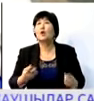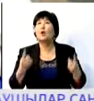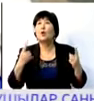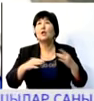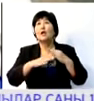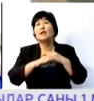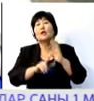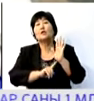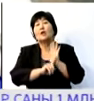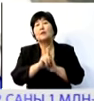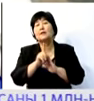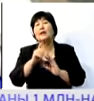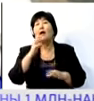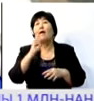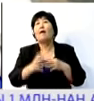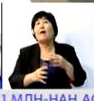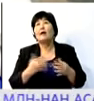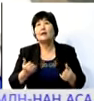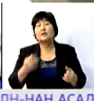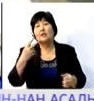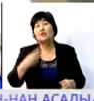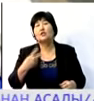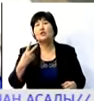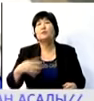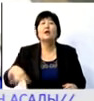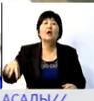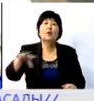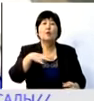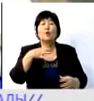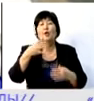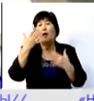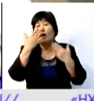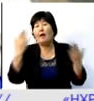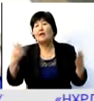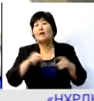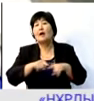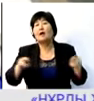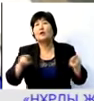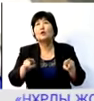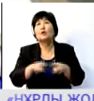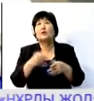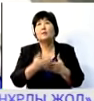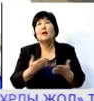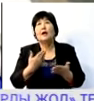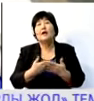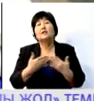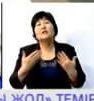бастау алатын оның әлем жер бетіндегі бүткіл халыққа тарау атқа міну мәдениетінің әсіресе